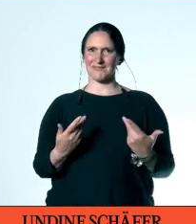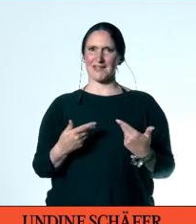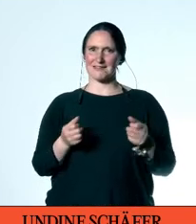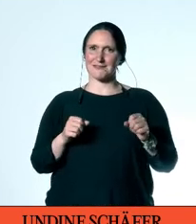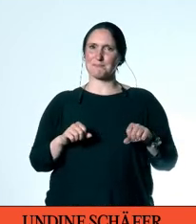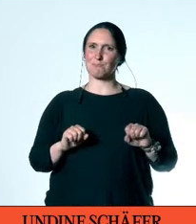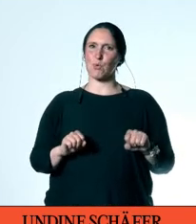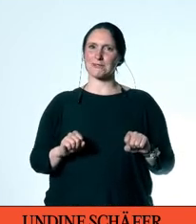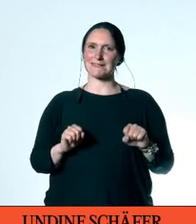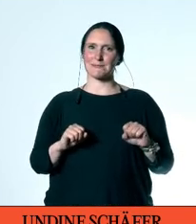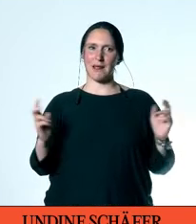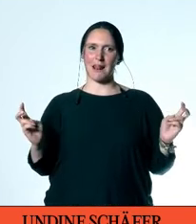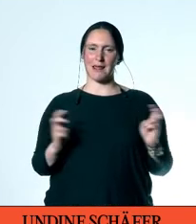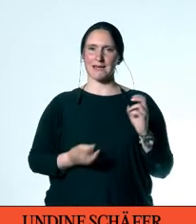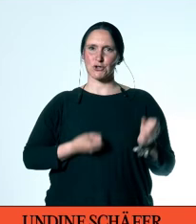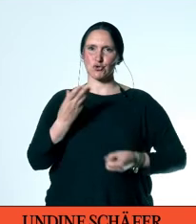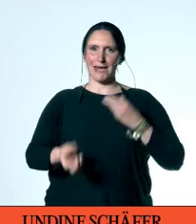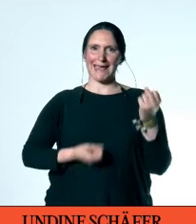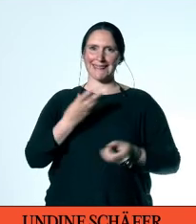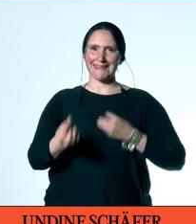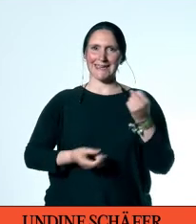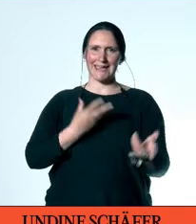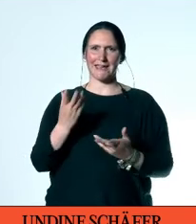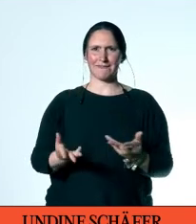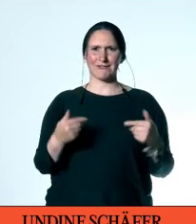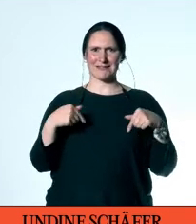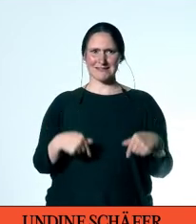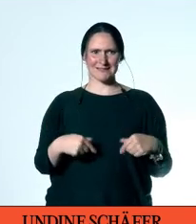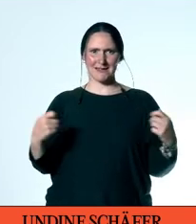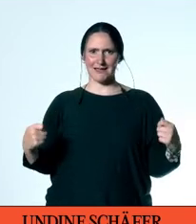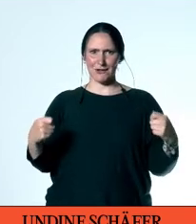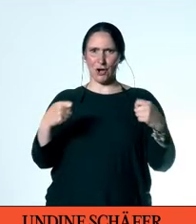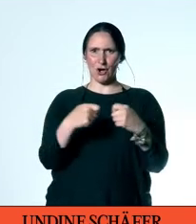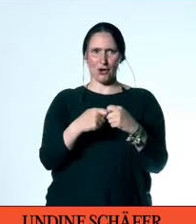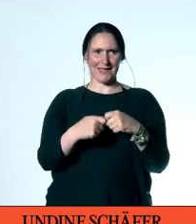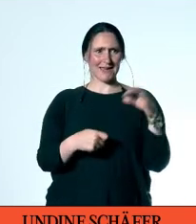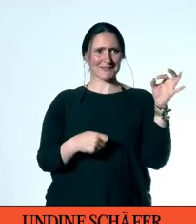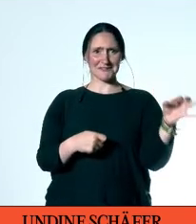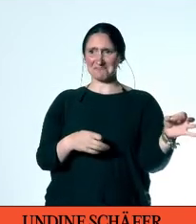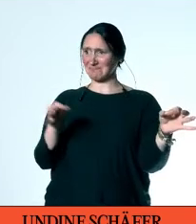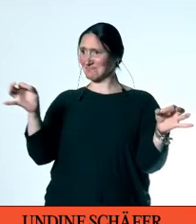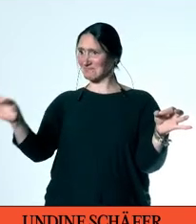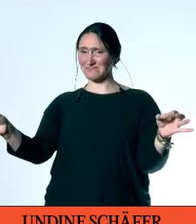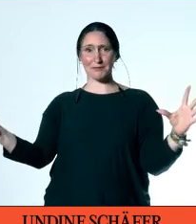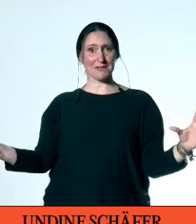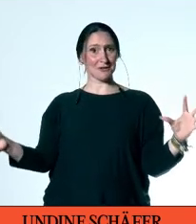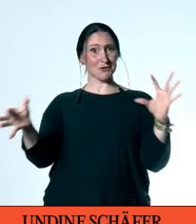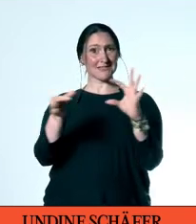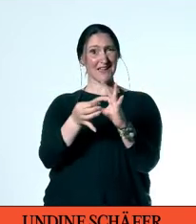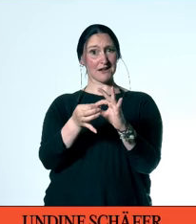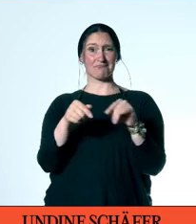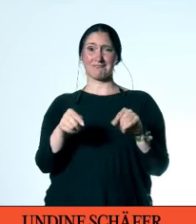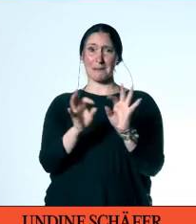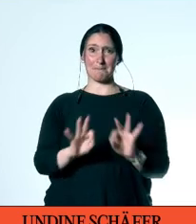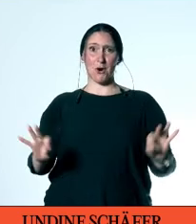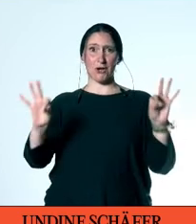togetherness that has allowed us to connect these two very distant locations. It's always important for our voices to be